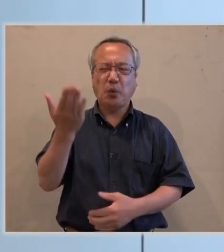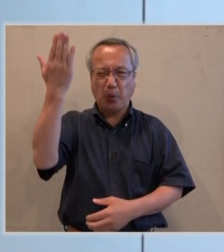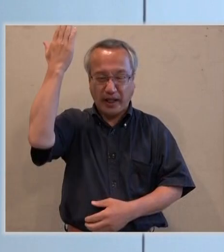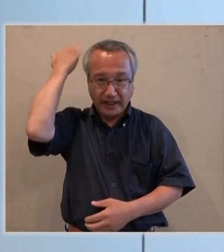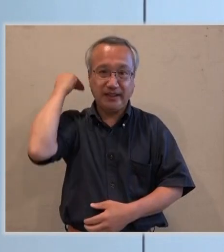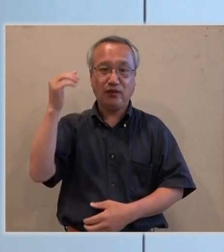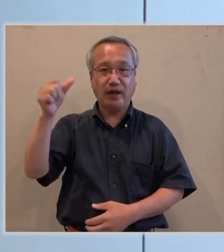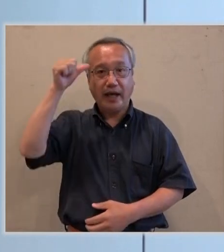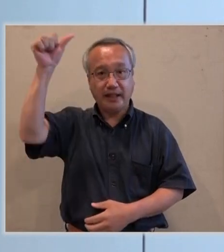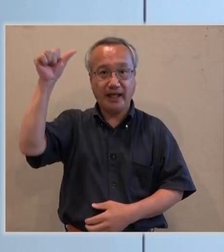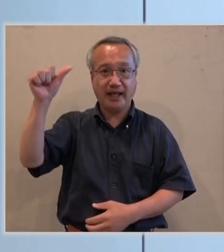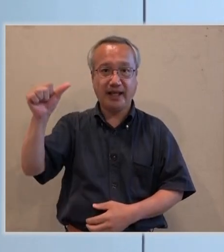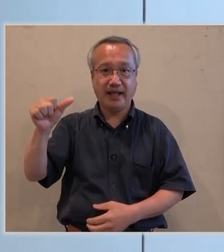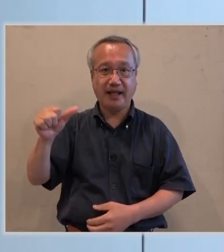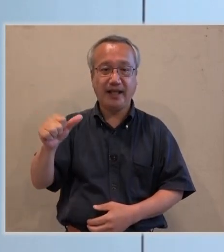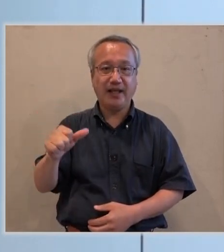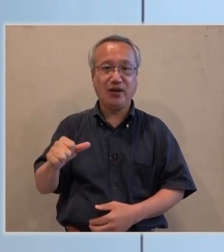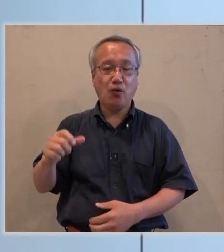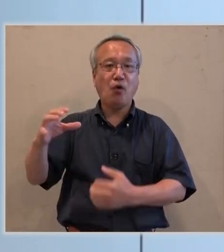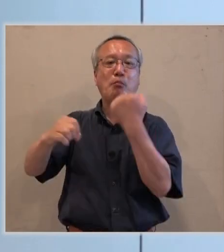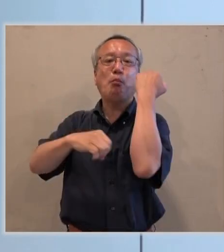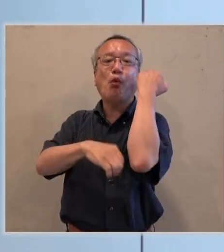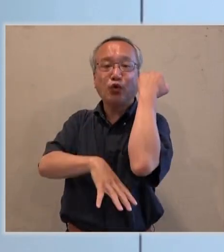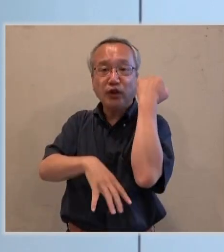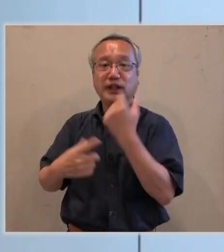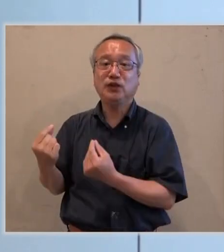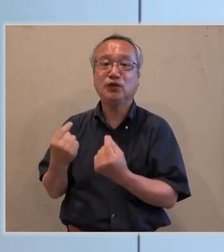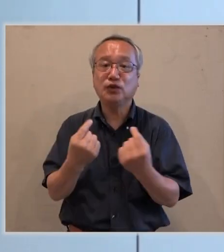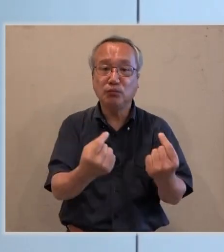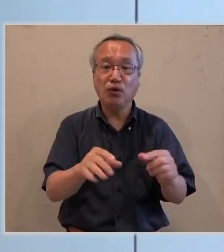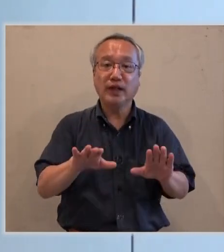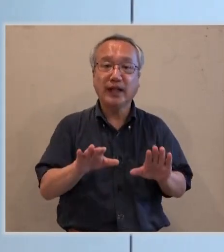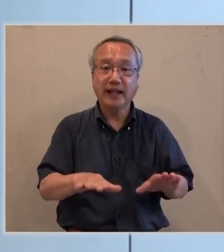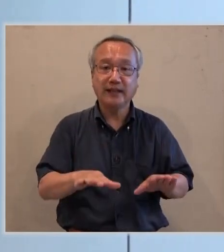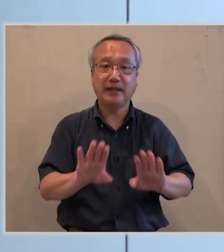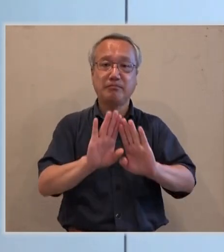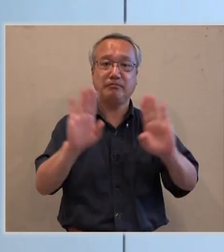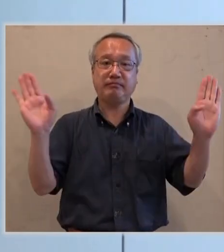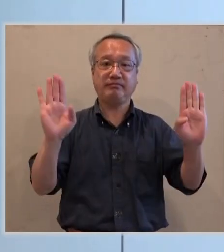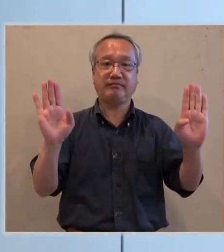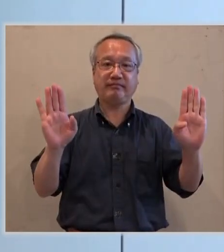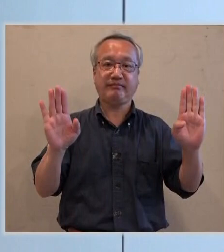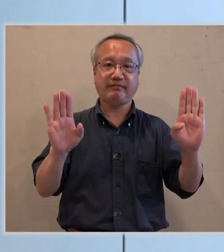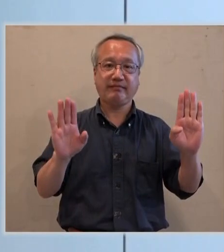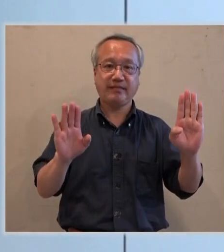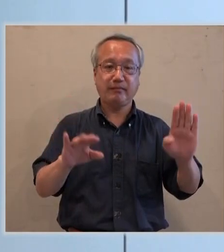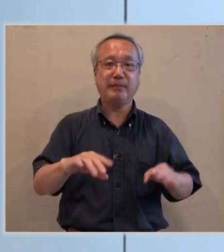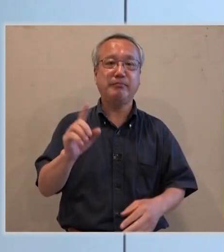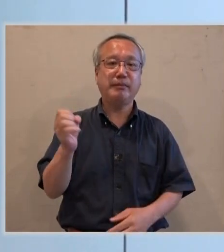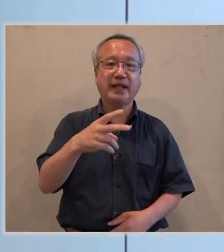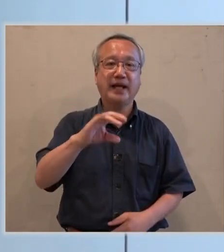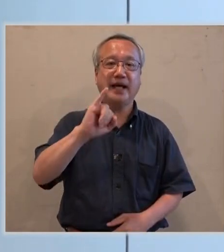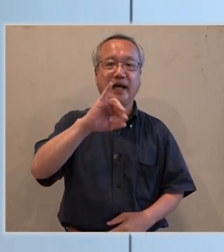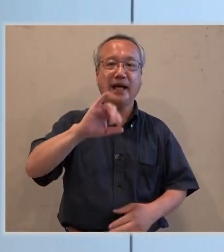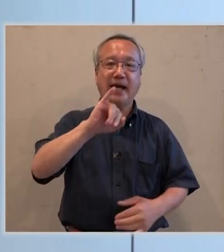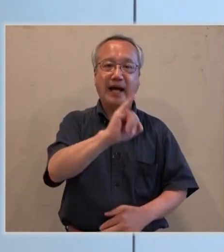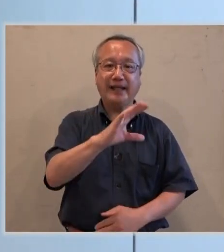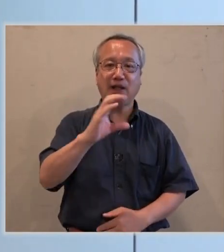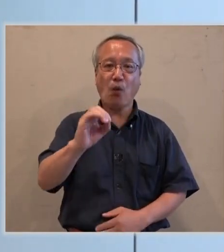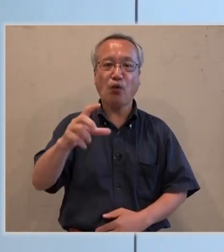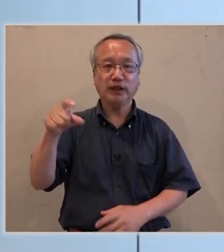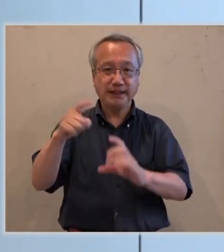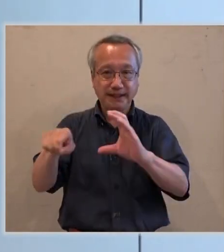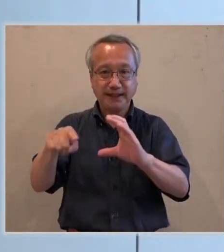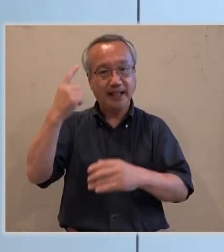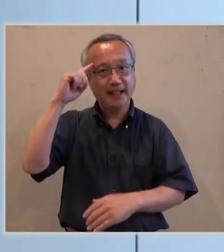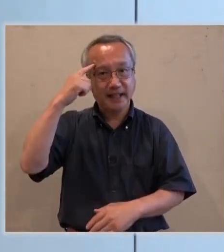イディア、クーベルタンのアイディアを元にしつつも今現在開催するところ、また IOC がどう思うかで考えていかな